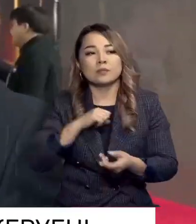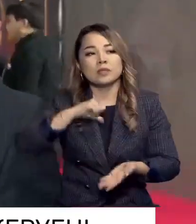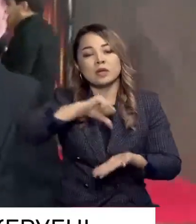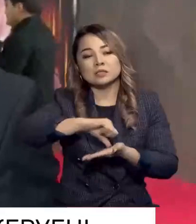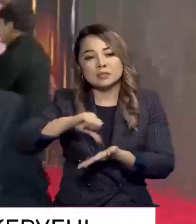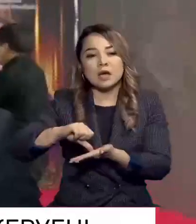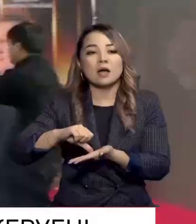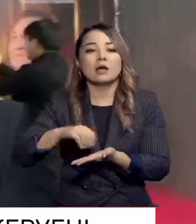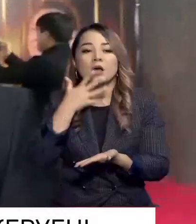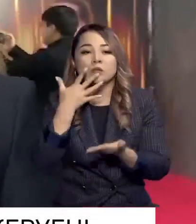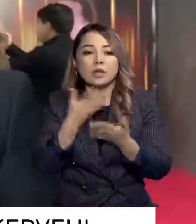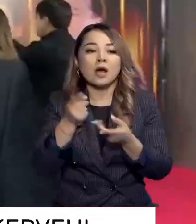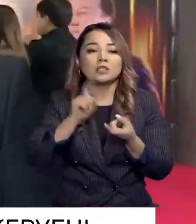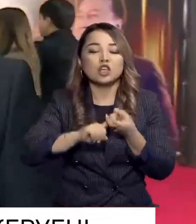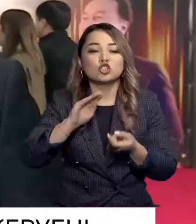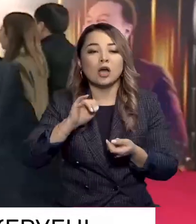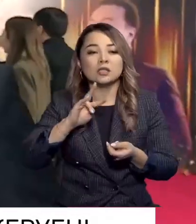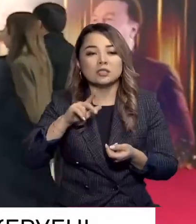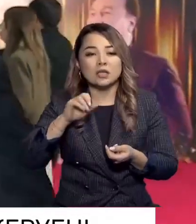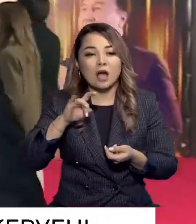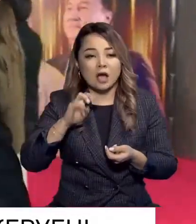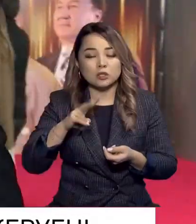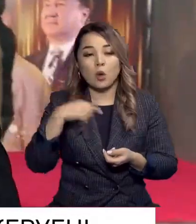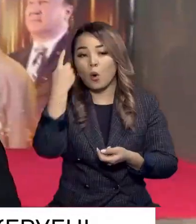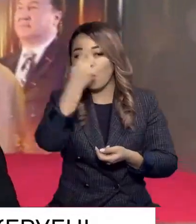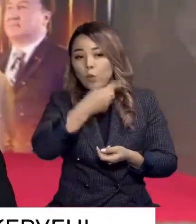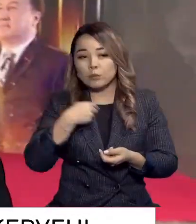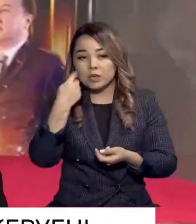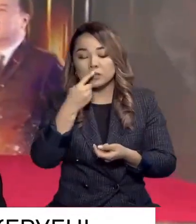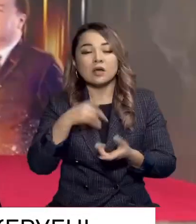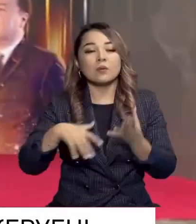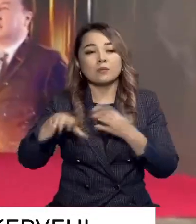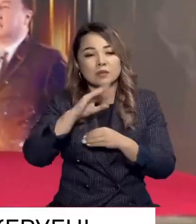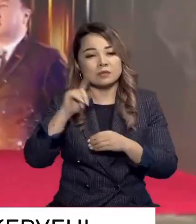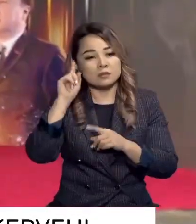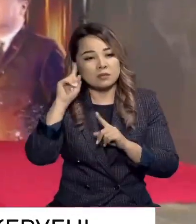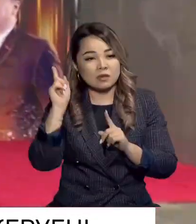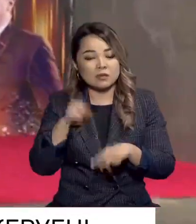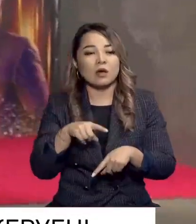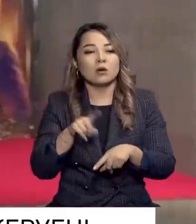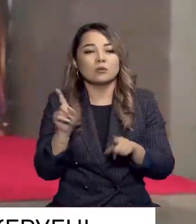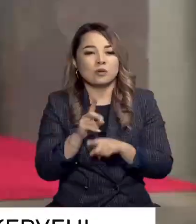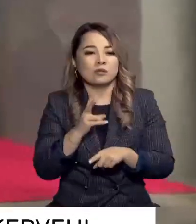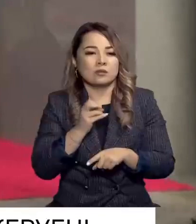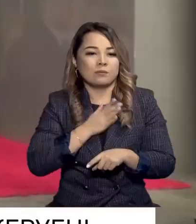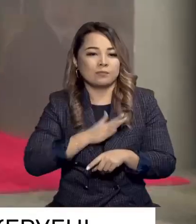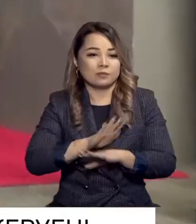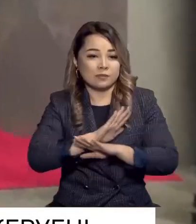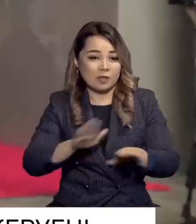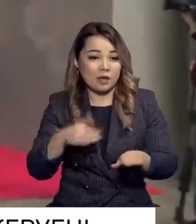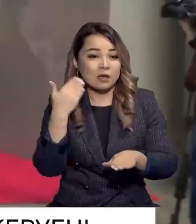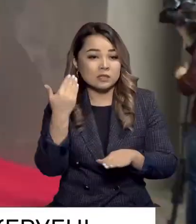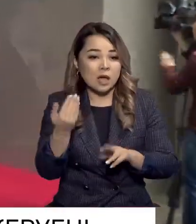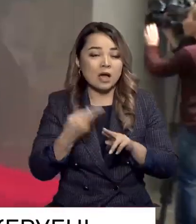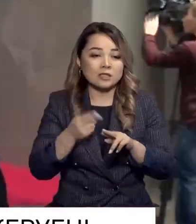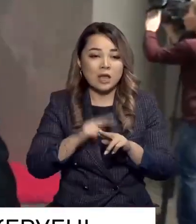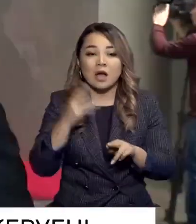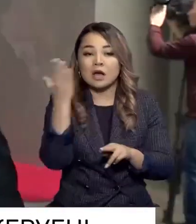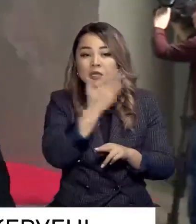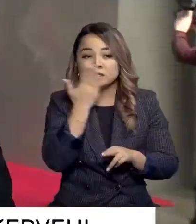саясатының салдарынан Жәңгір ханның образы көпшіліктің санасында жағымсыз болып қалған. Ал бұл телехикая